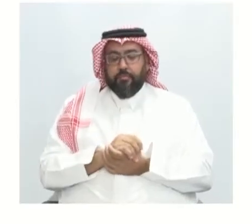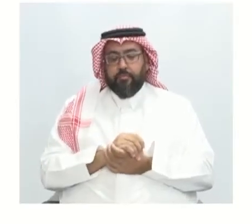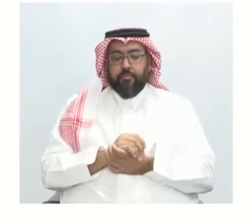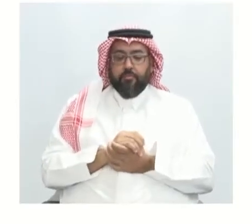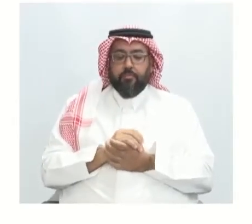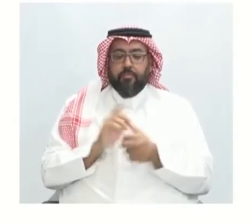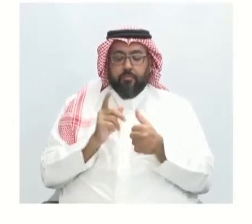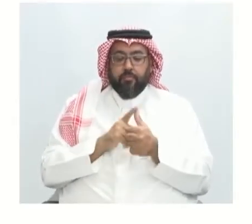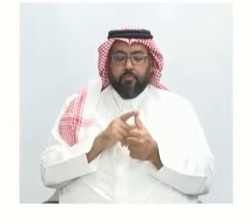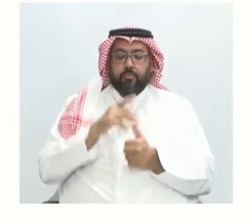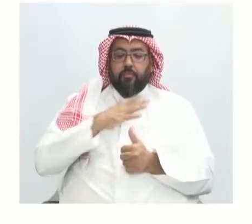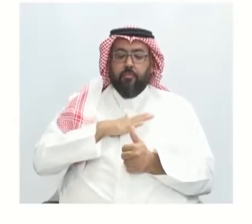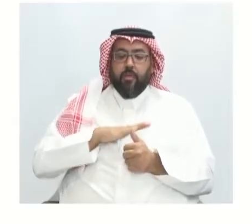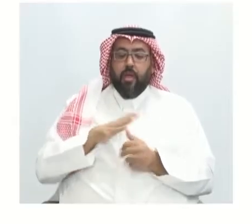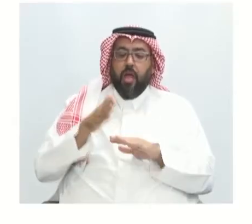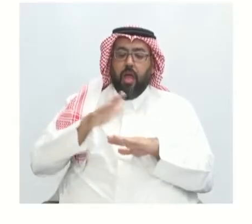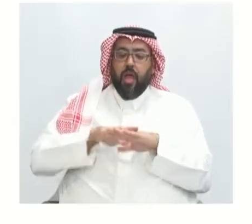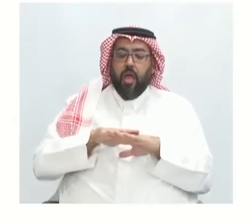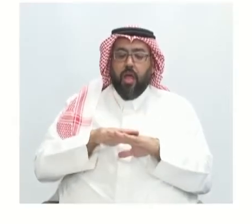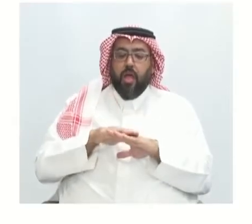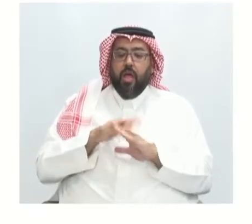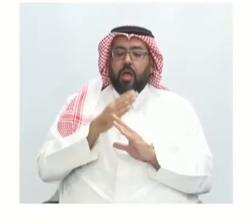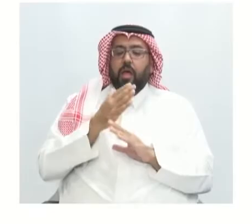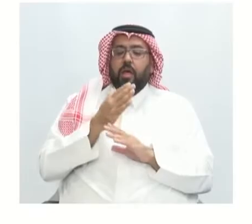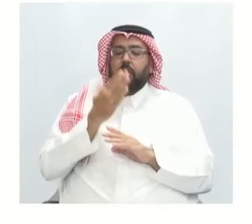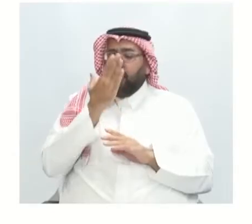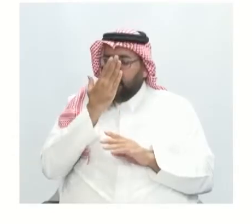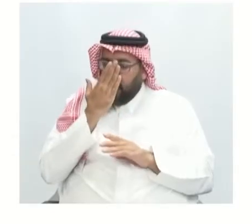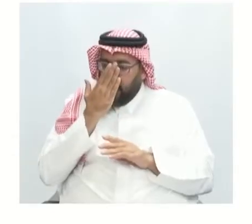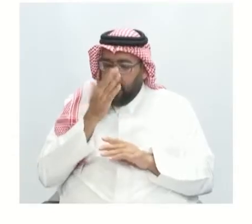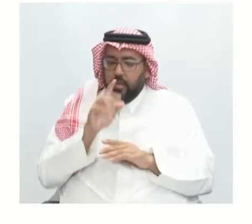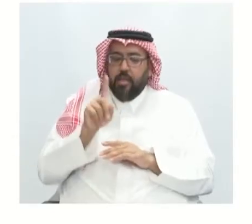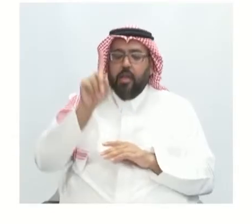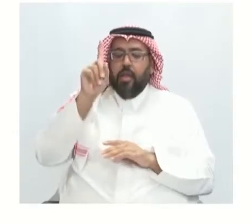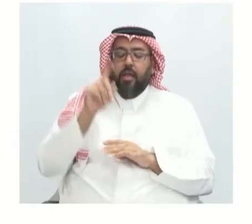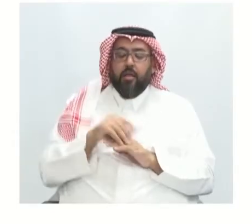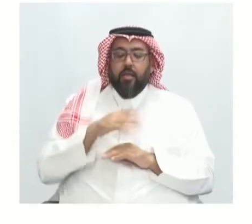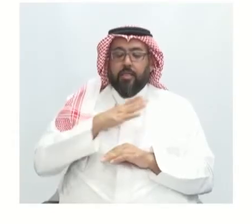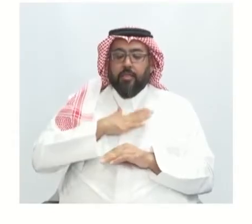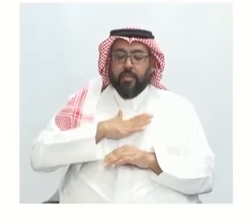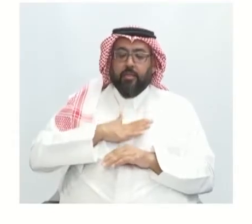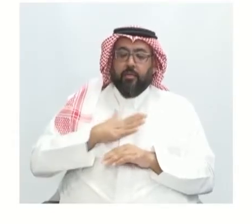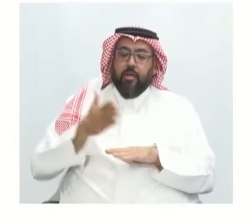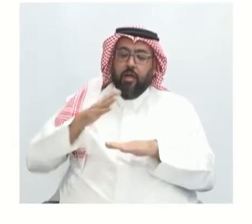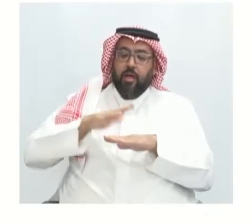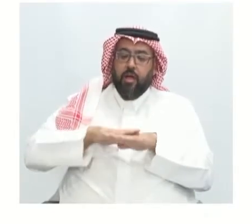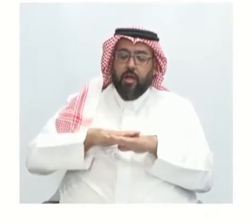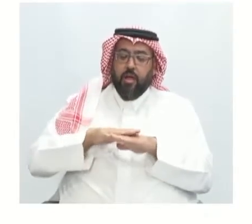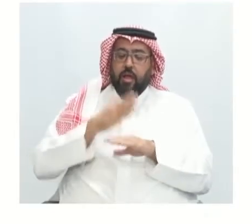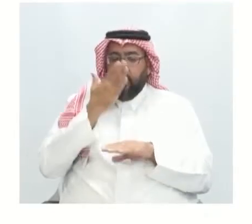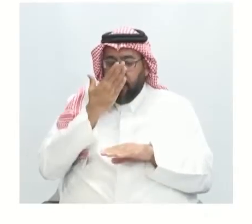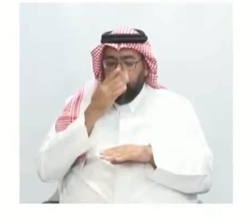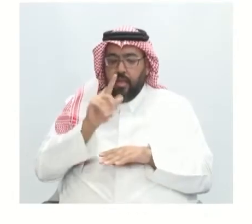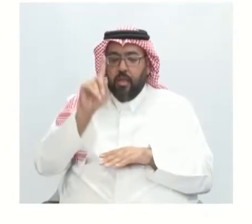الاول الصبر على طاعه الله مثل